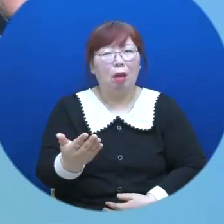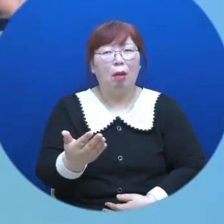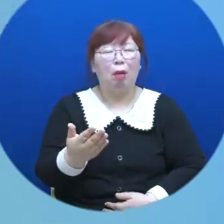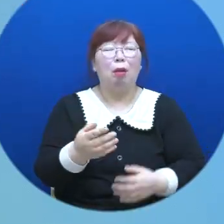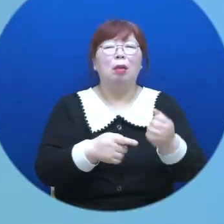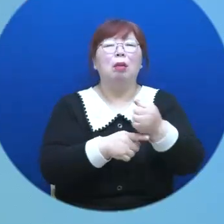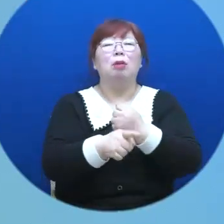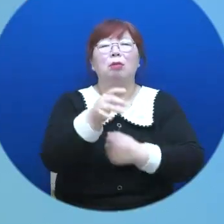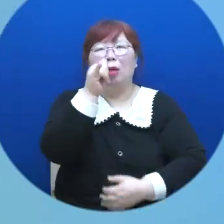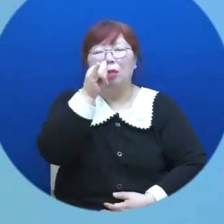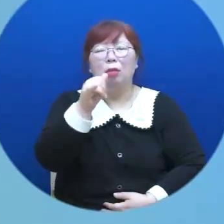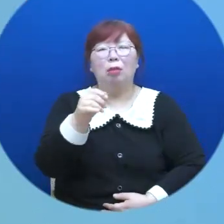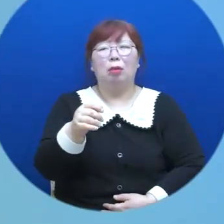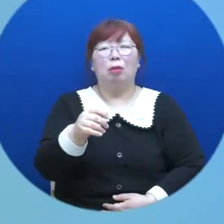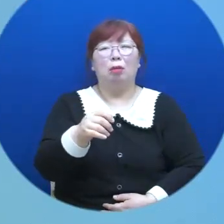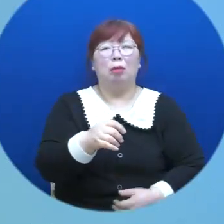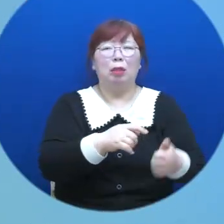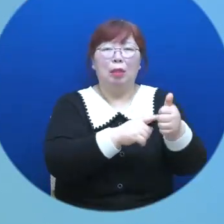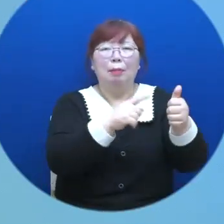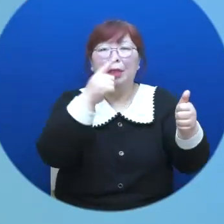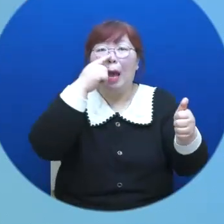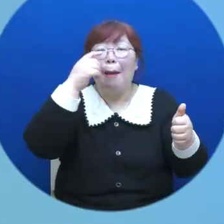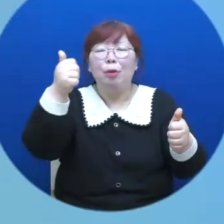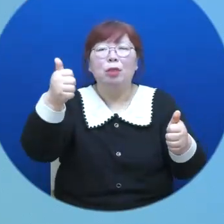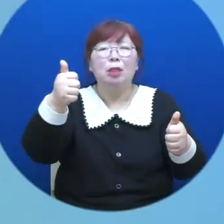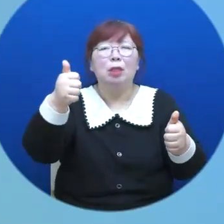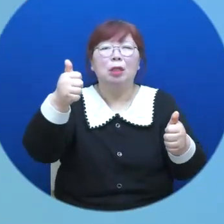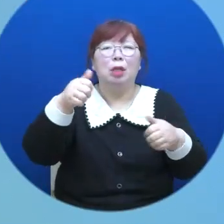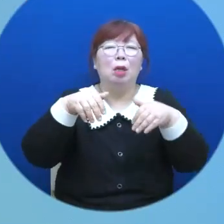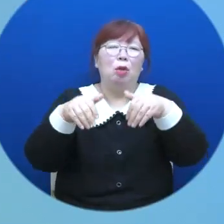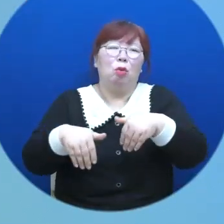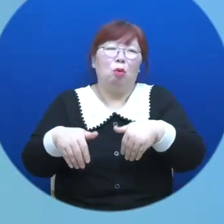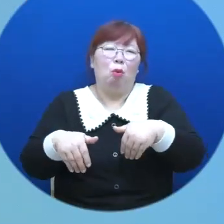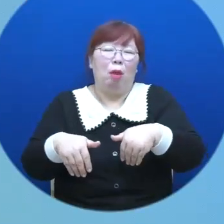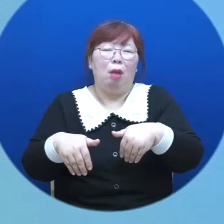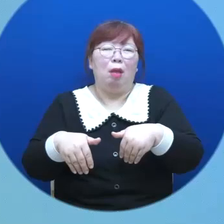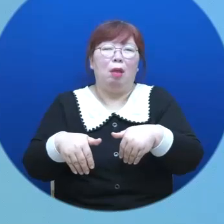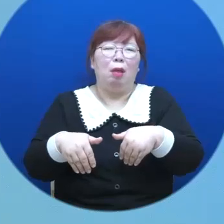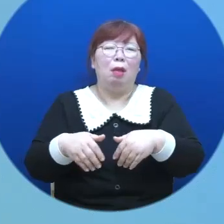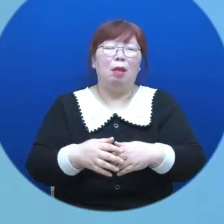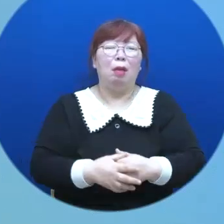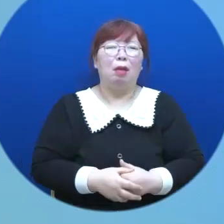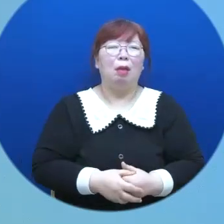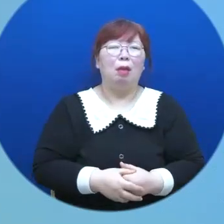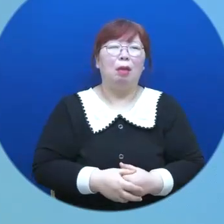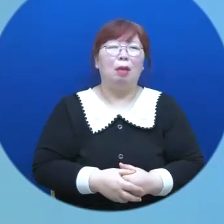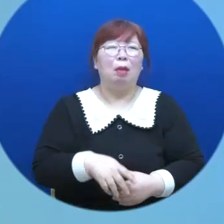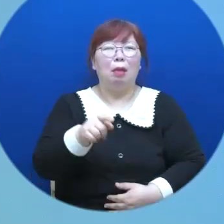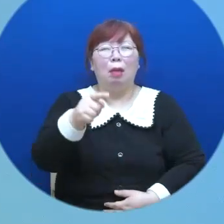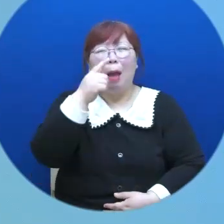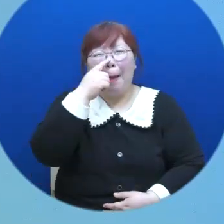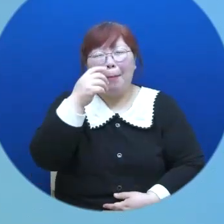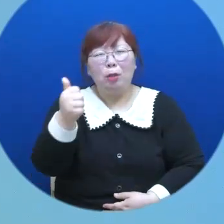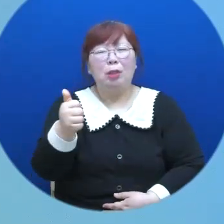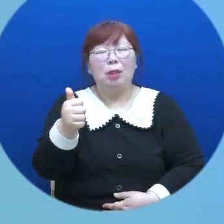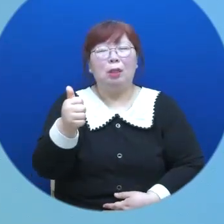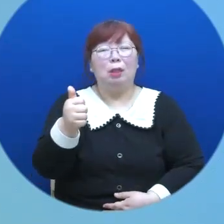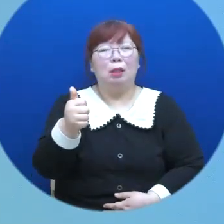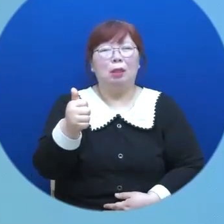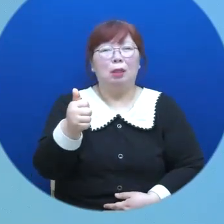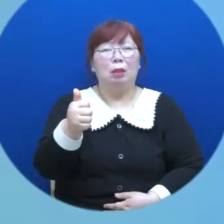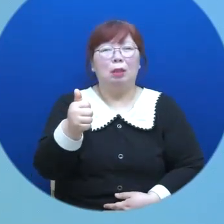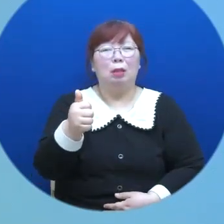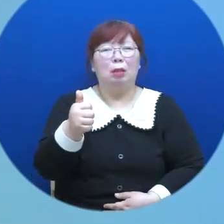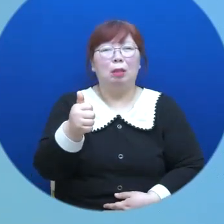이유가 있어요. 그의 아버지 노예 출신이에요. 그의 아버지